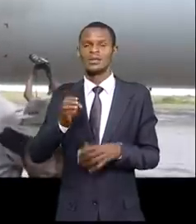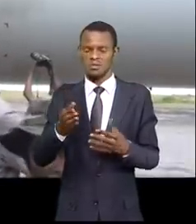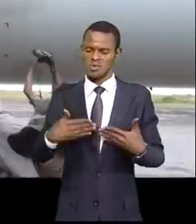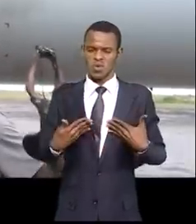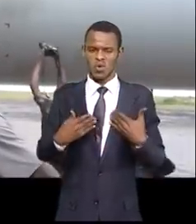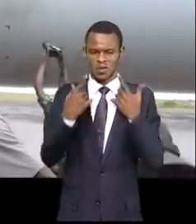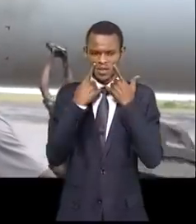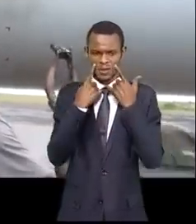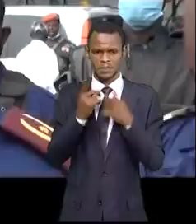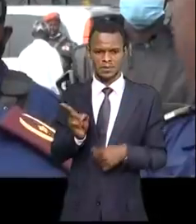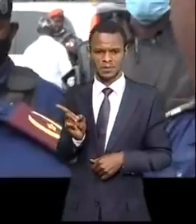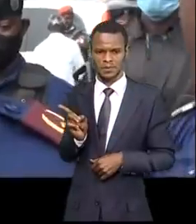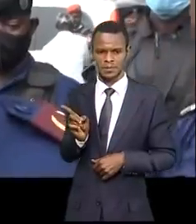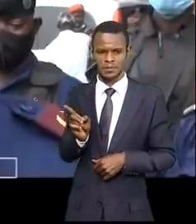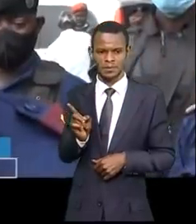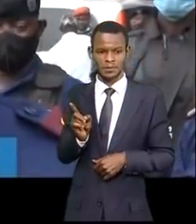fait